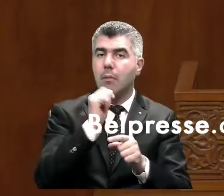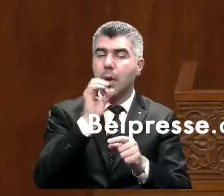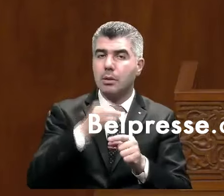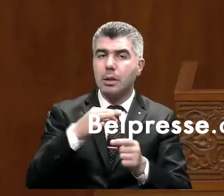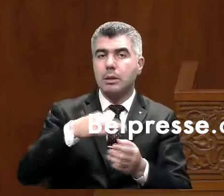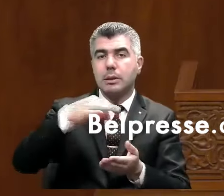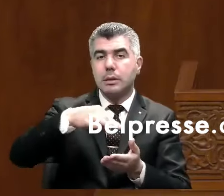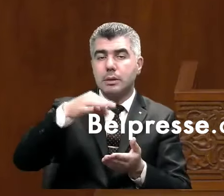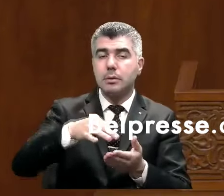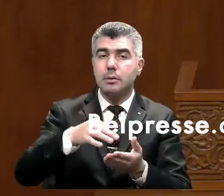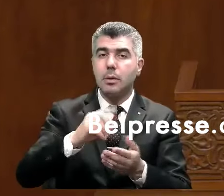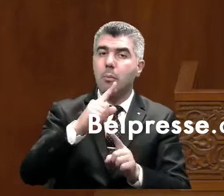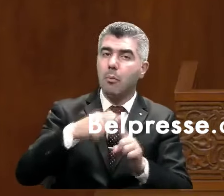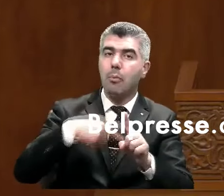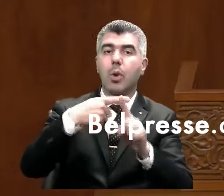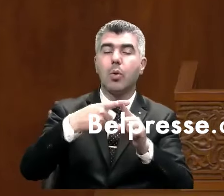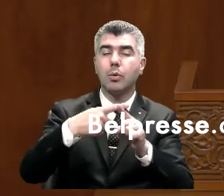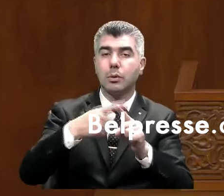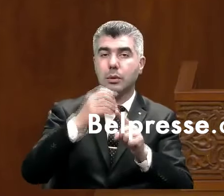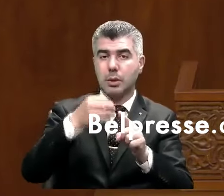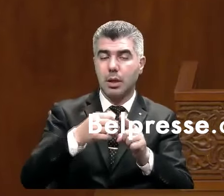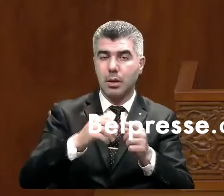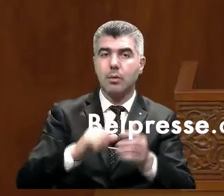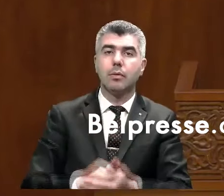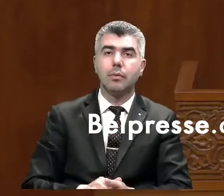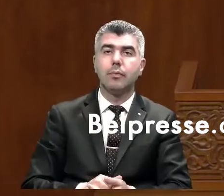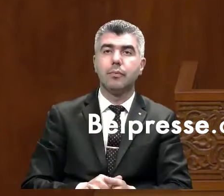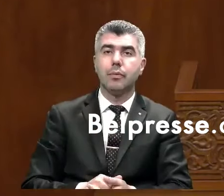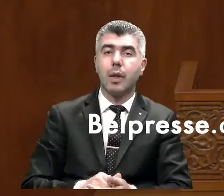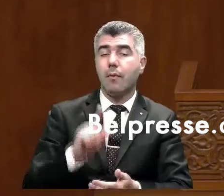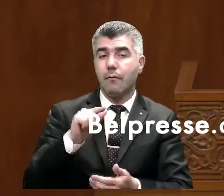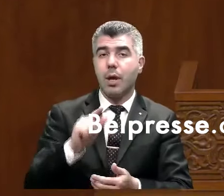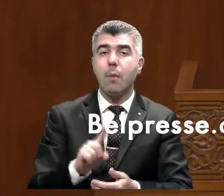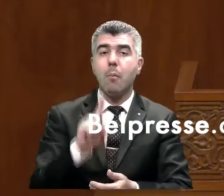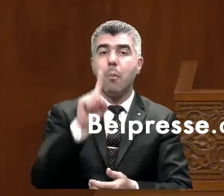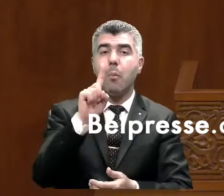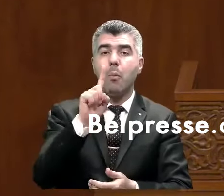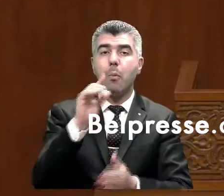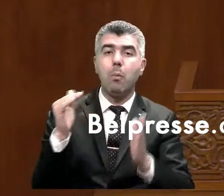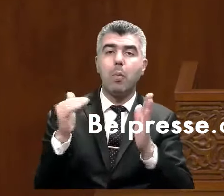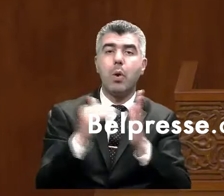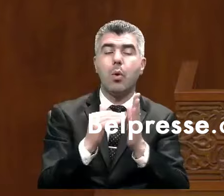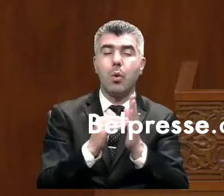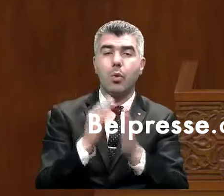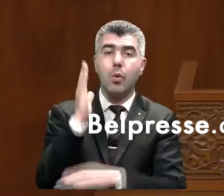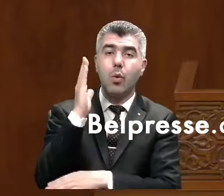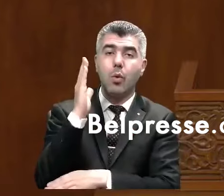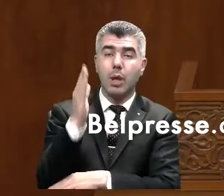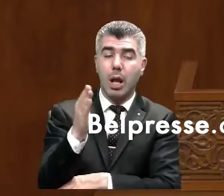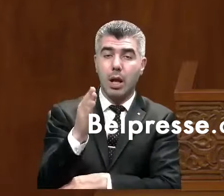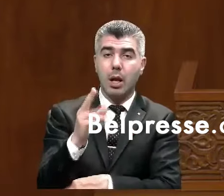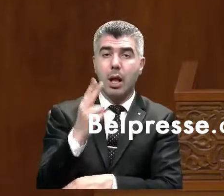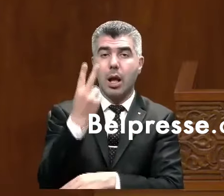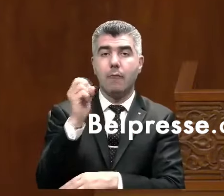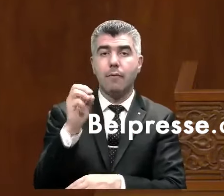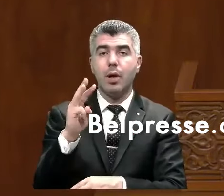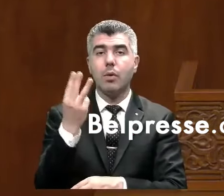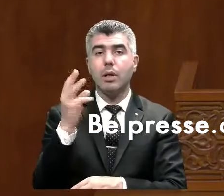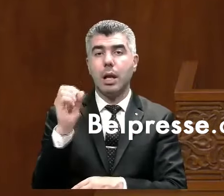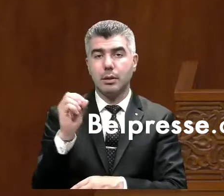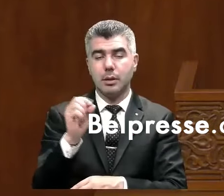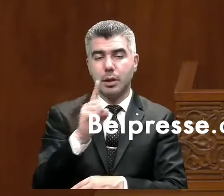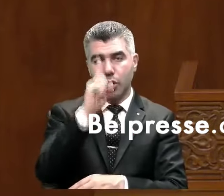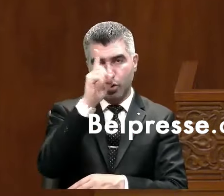وهذا هدف فيه الاسبقيه لبلوغ مليون هكتار في افق 2030 وان شاء الله غادي